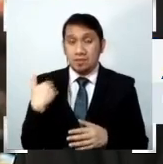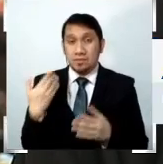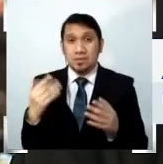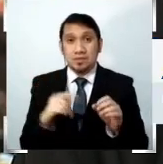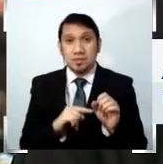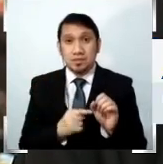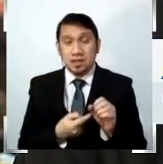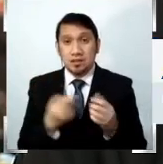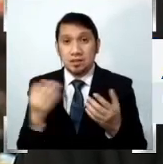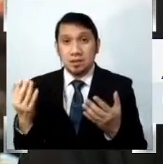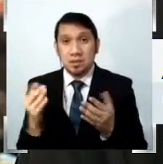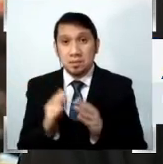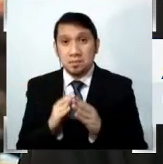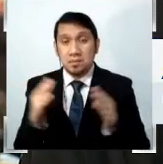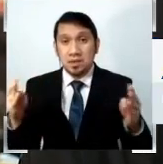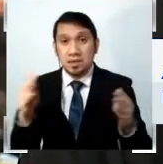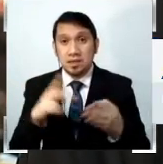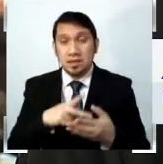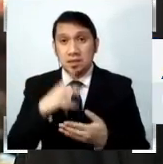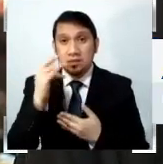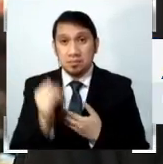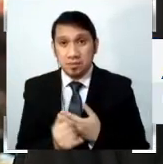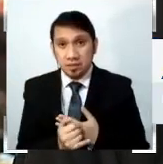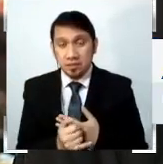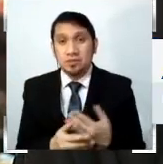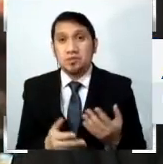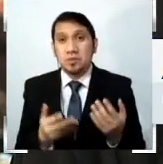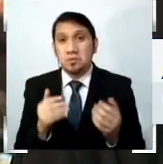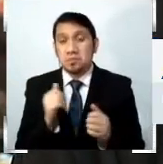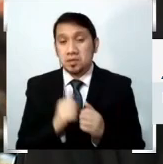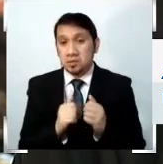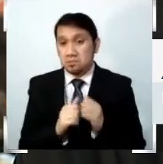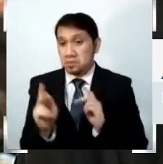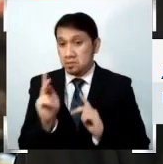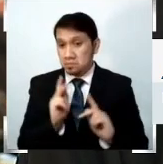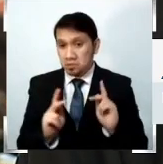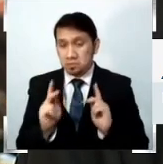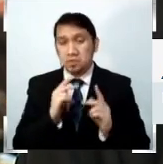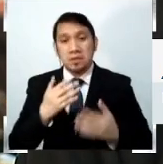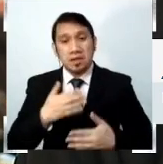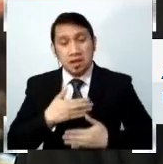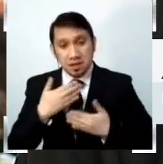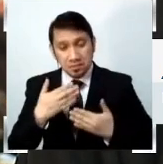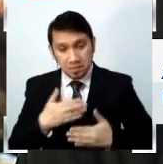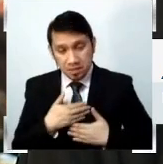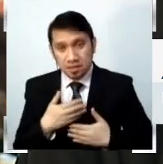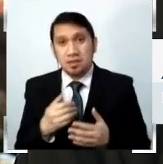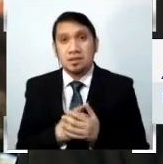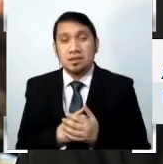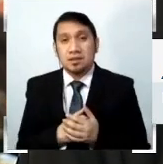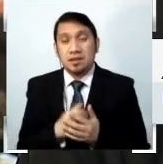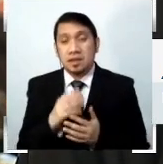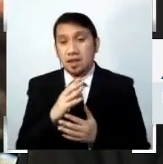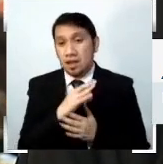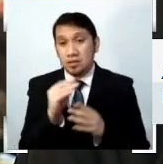bigger, na talagang ikatutuwa ng lahat ng tao. It's pati ang mga netizens ako matutuwa kasi